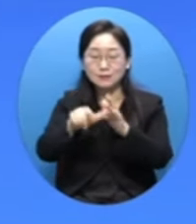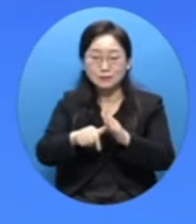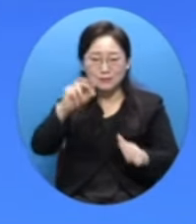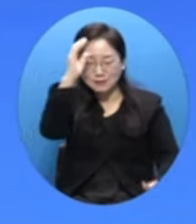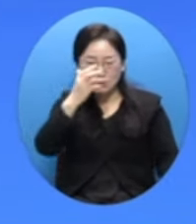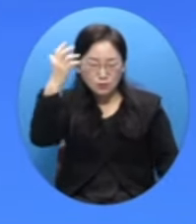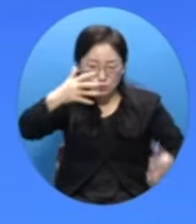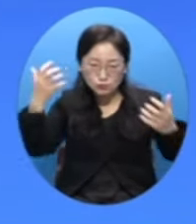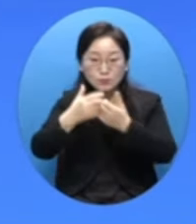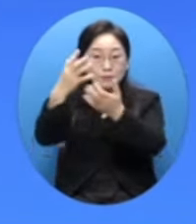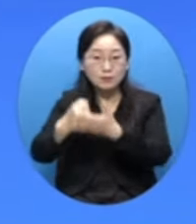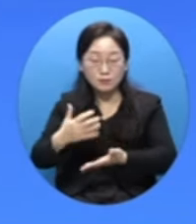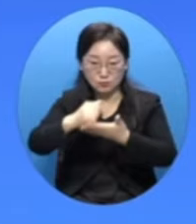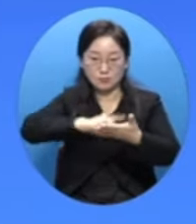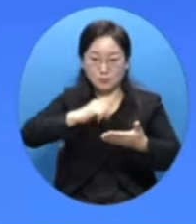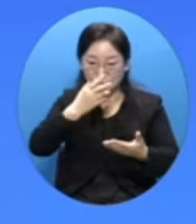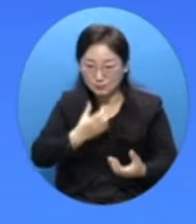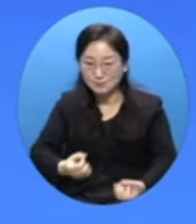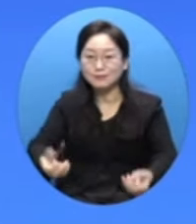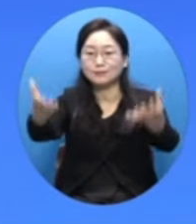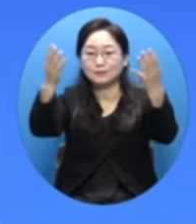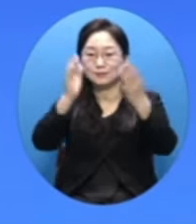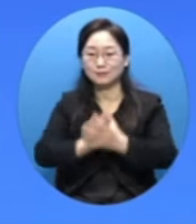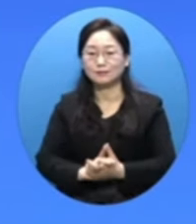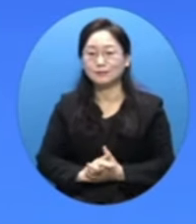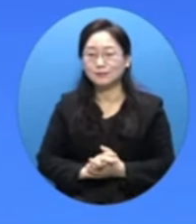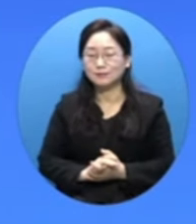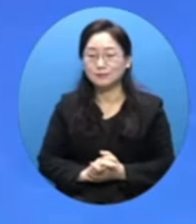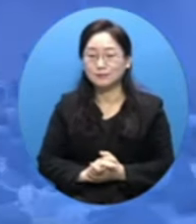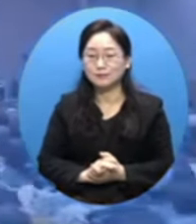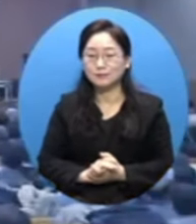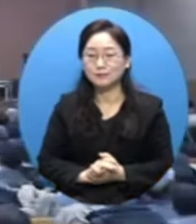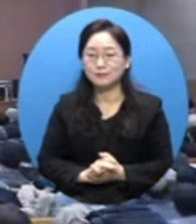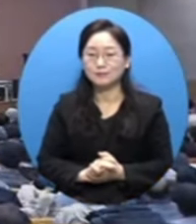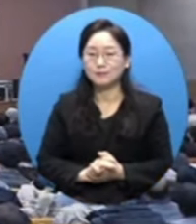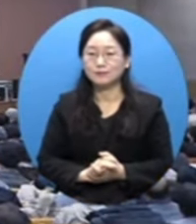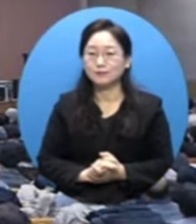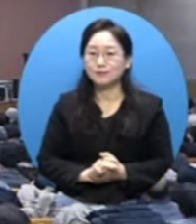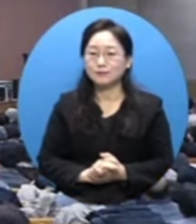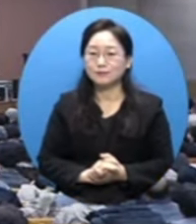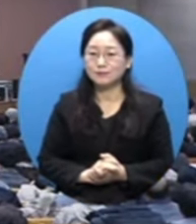성령으로 충만함 받게 되시기를 주님의 이름으로 축원합니다.